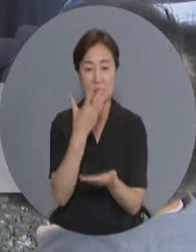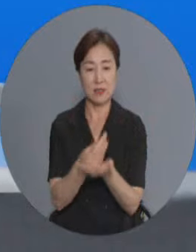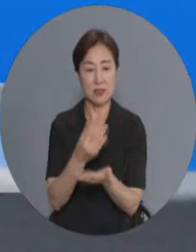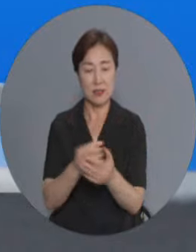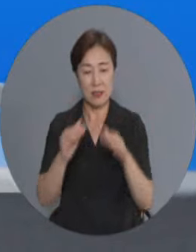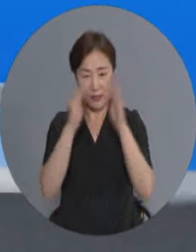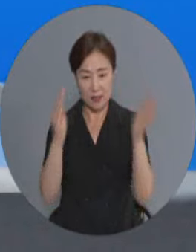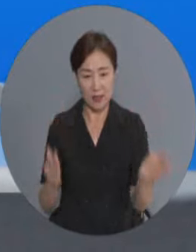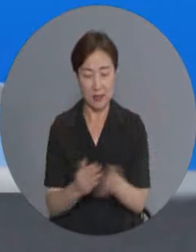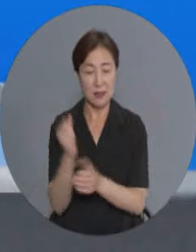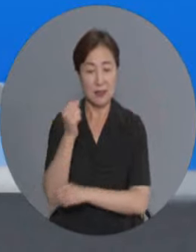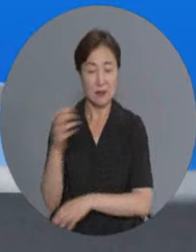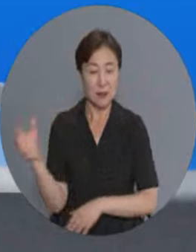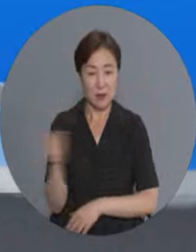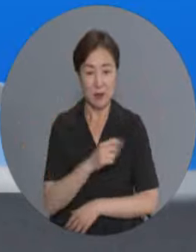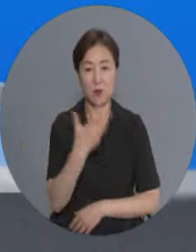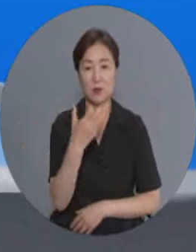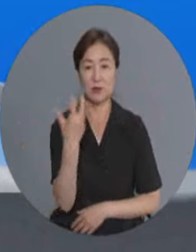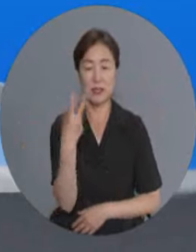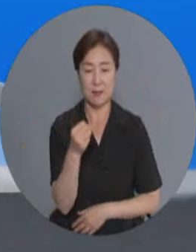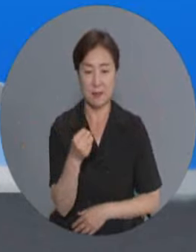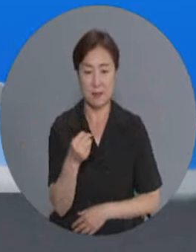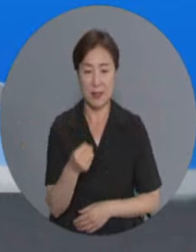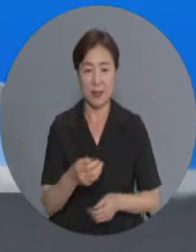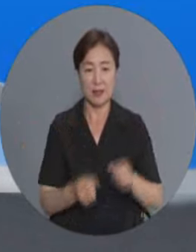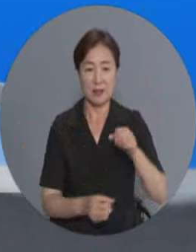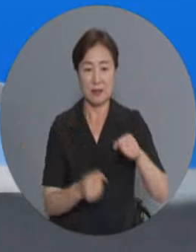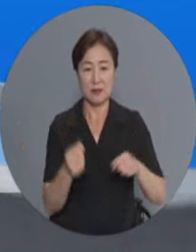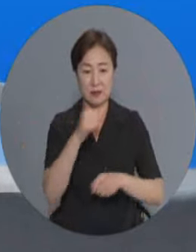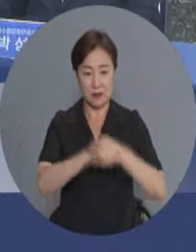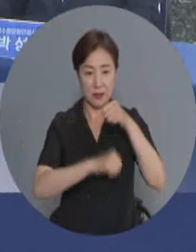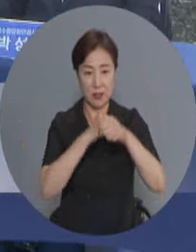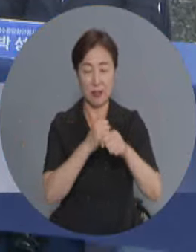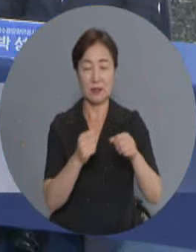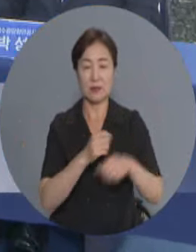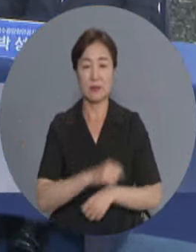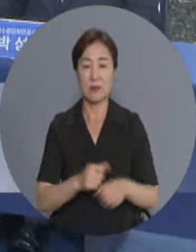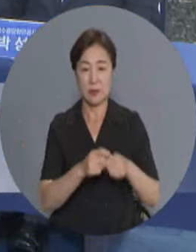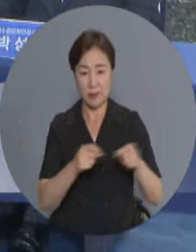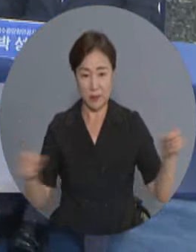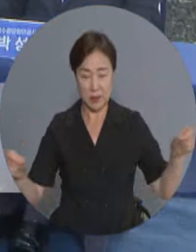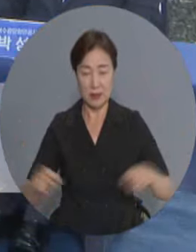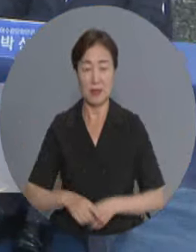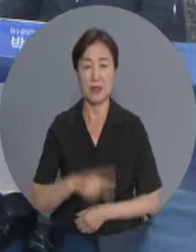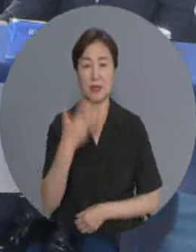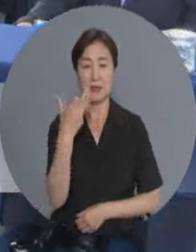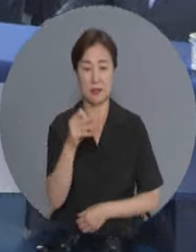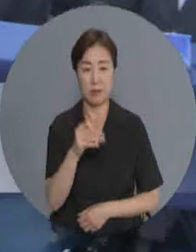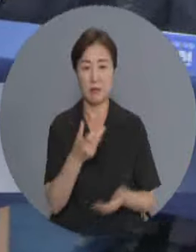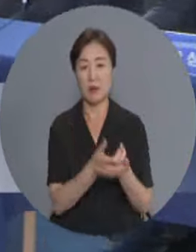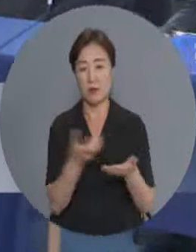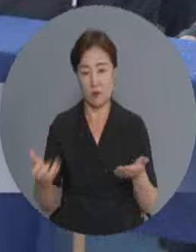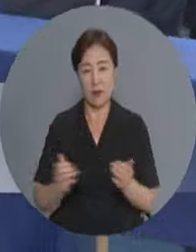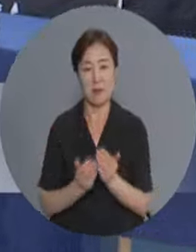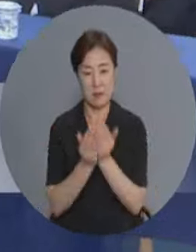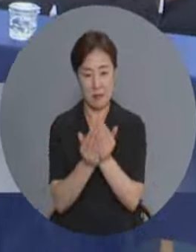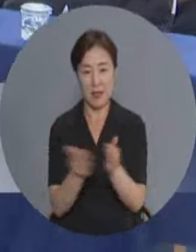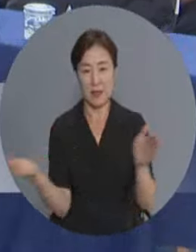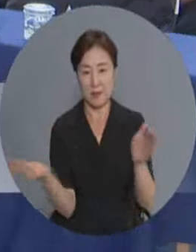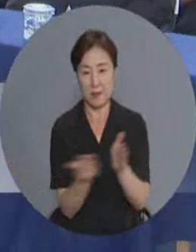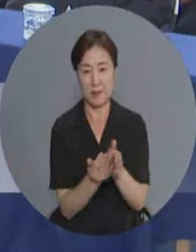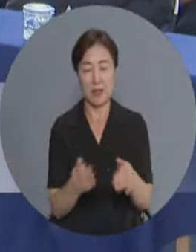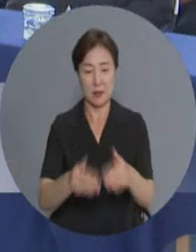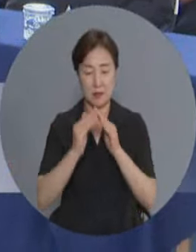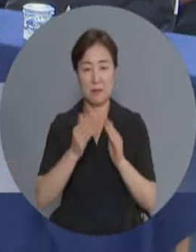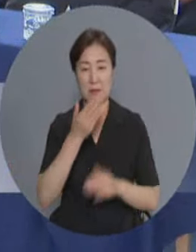기반으로 93만 킬로리터의 저장 용량과 18만 세제곱미터급 LNG 운반선 저반 설비를 갖추게